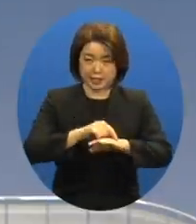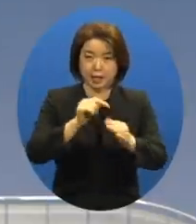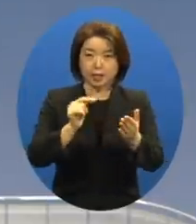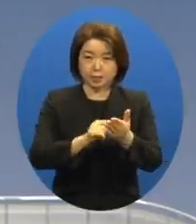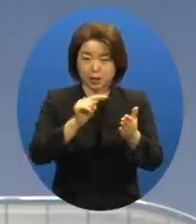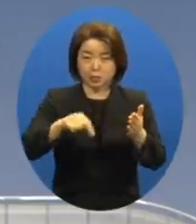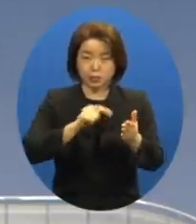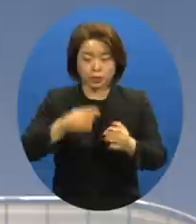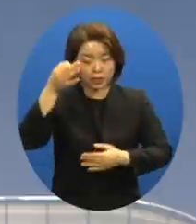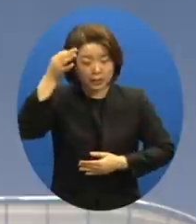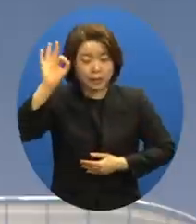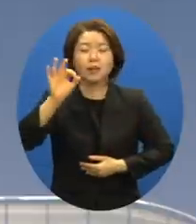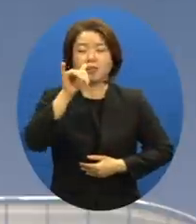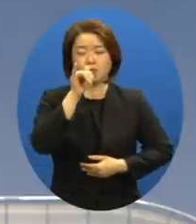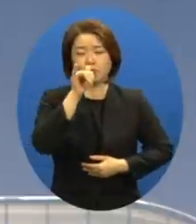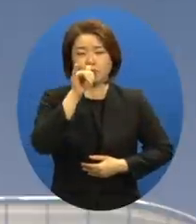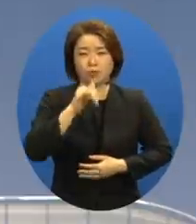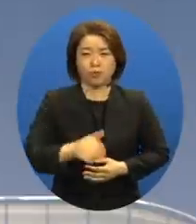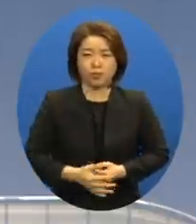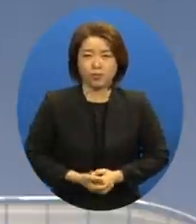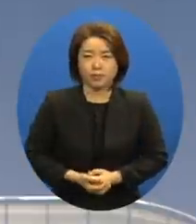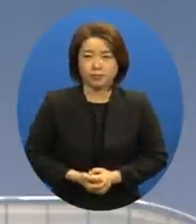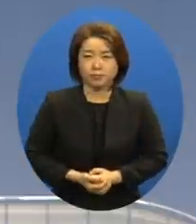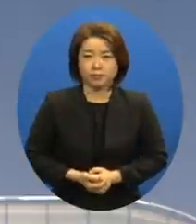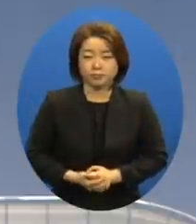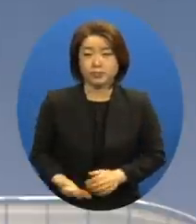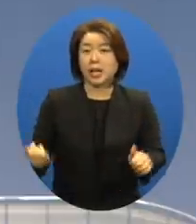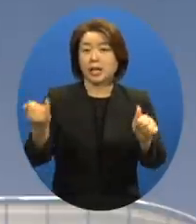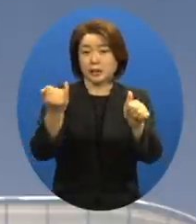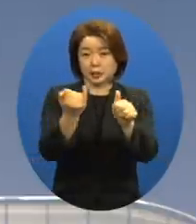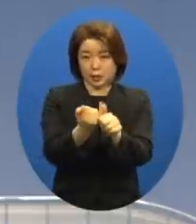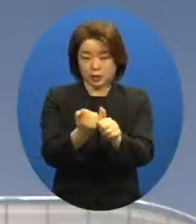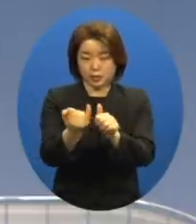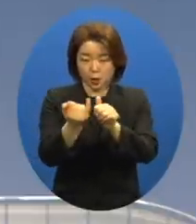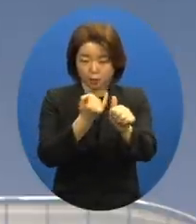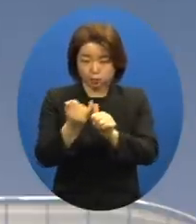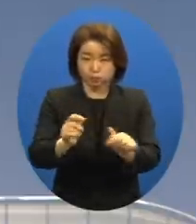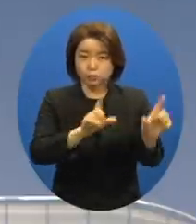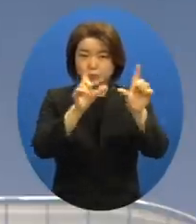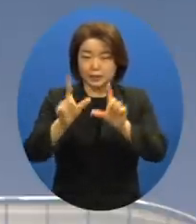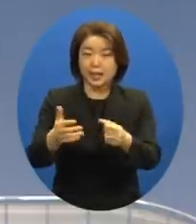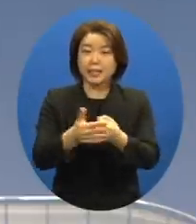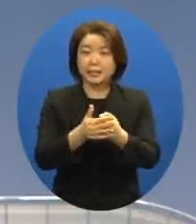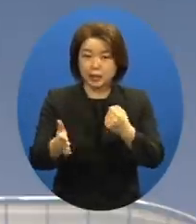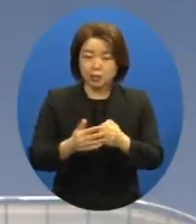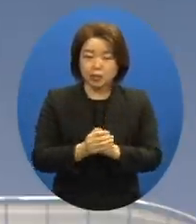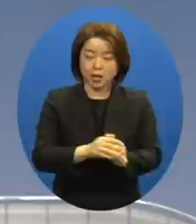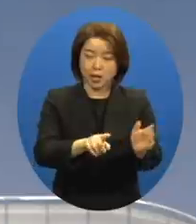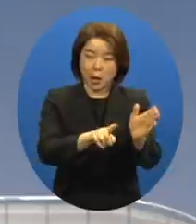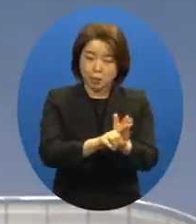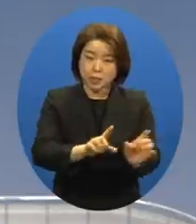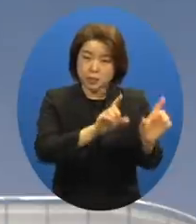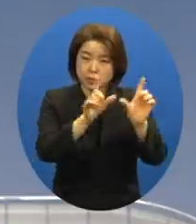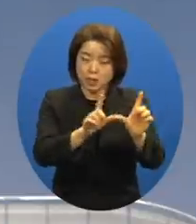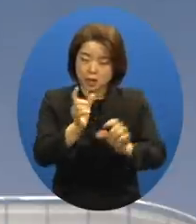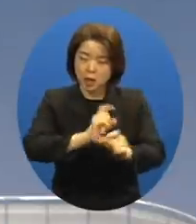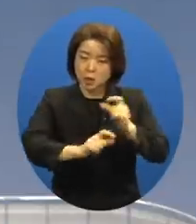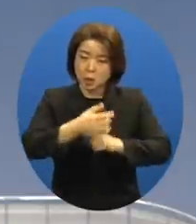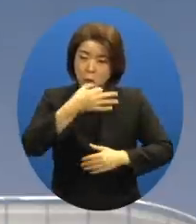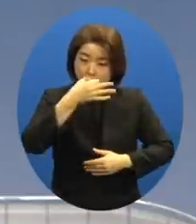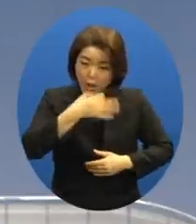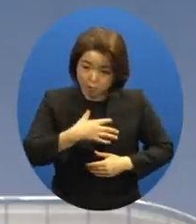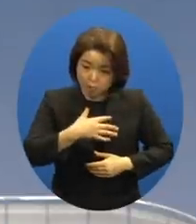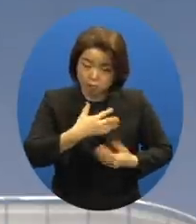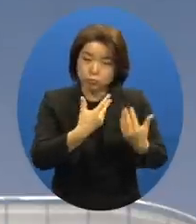깨달아지는 것이 있었습니까 결혼 에서 부부로 살기 때문에 신앙 생활이 조금 더 힘들어지는